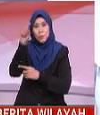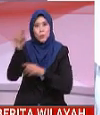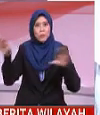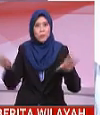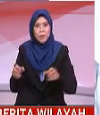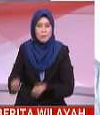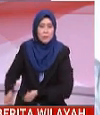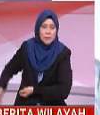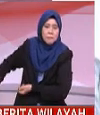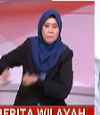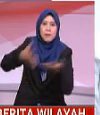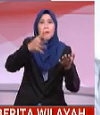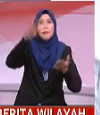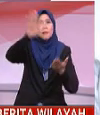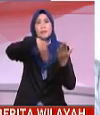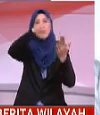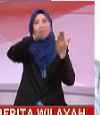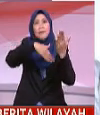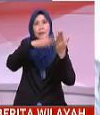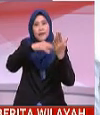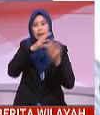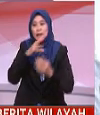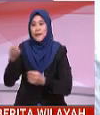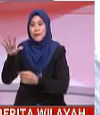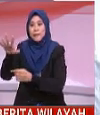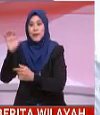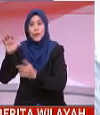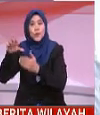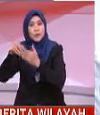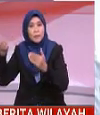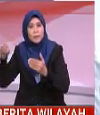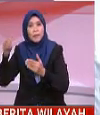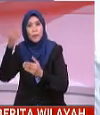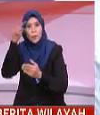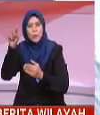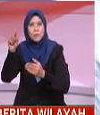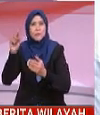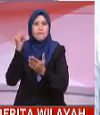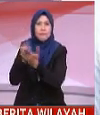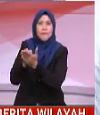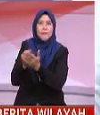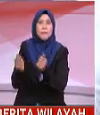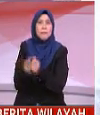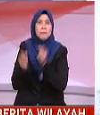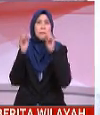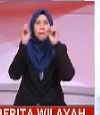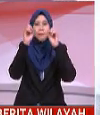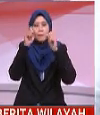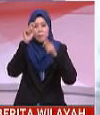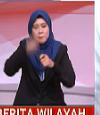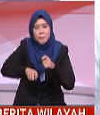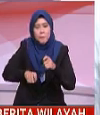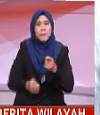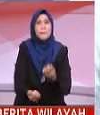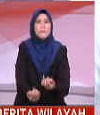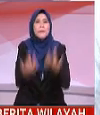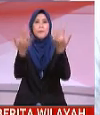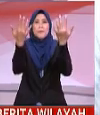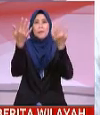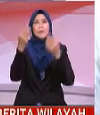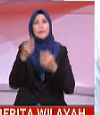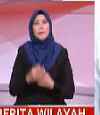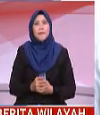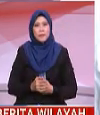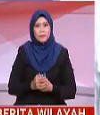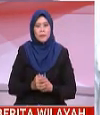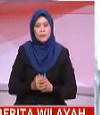perbuatan simbah cat, manakala RM500 bagi perbuatan khianat dengan api. Kita cakap dia adalah